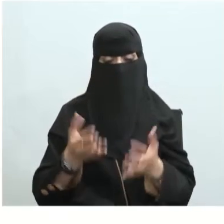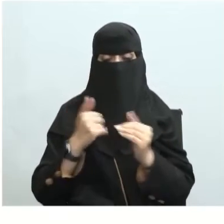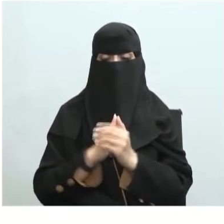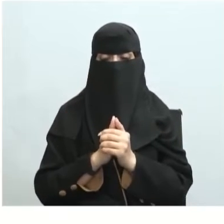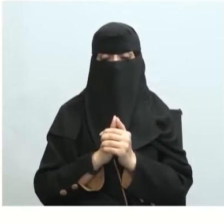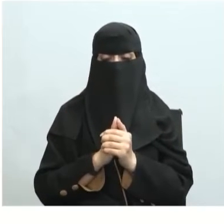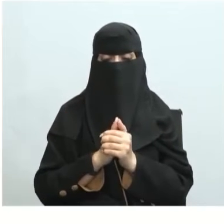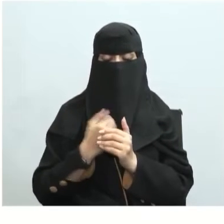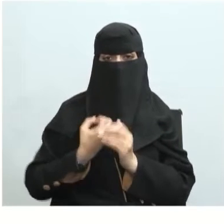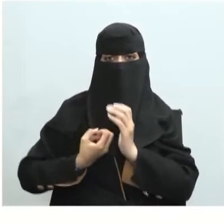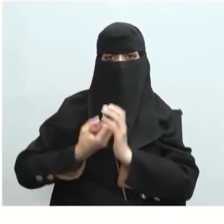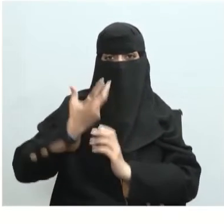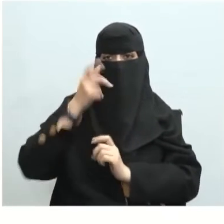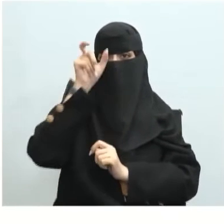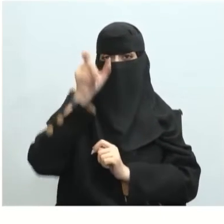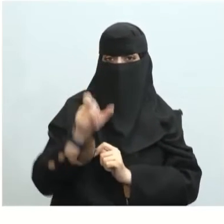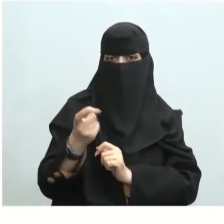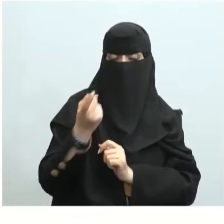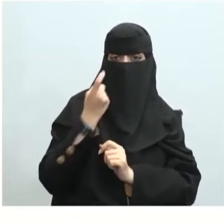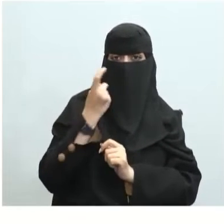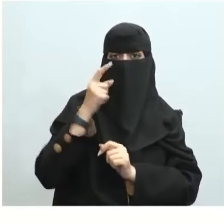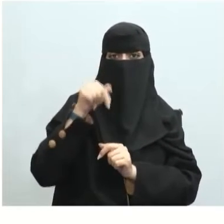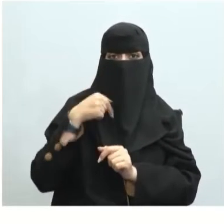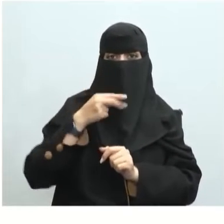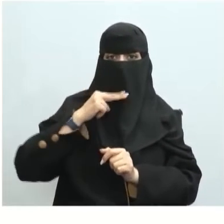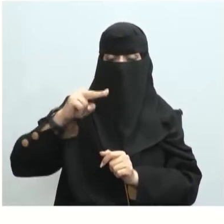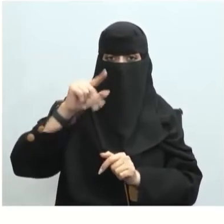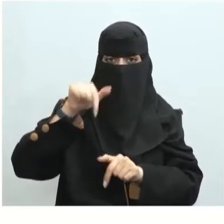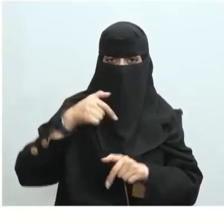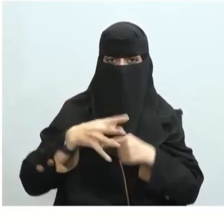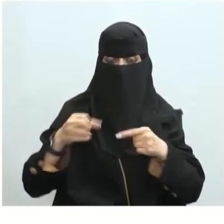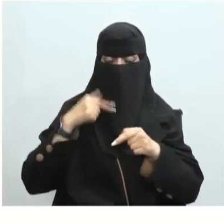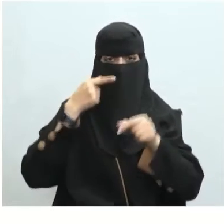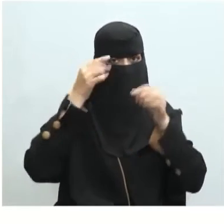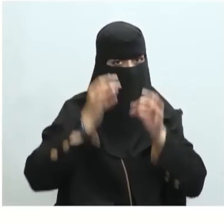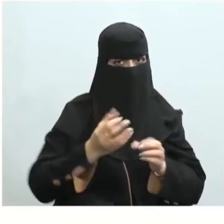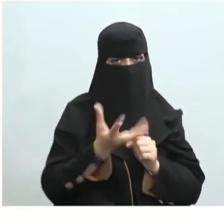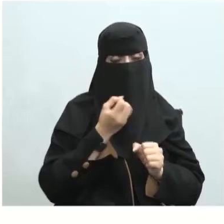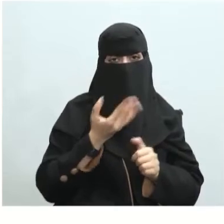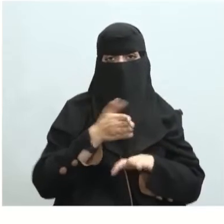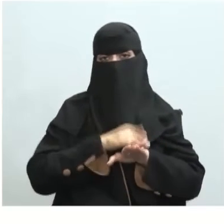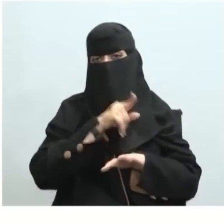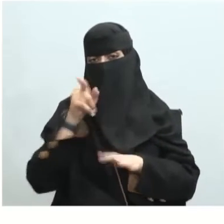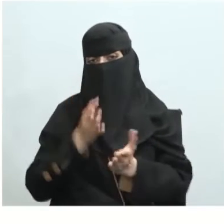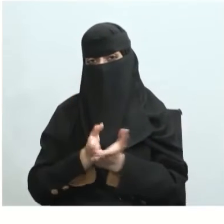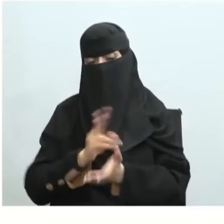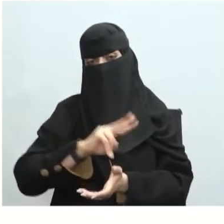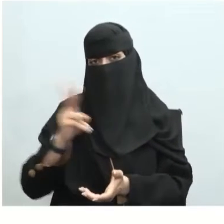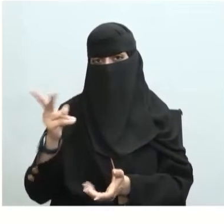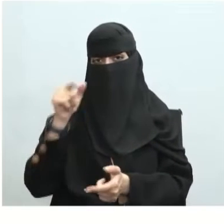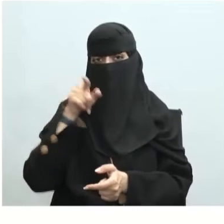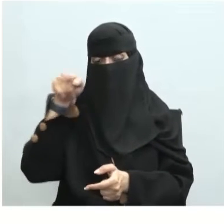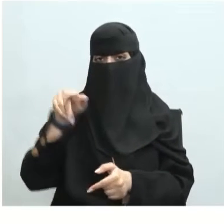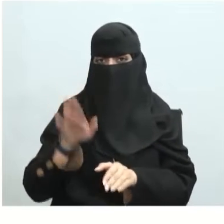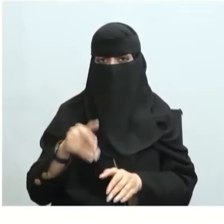وتعريف المناسبه هي كلمه افتتاح ارت متلقي ويشعره بانه يفتقد شيئا ويقنعه بالحصول عليه بطريقه او باخرى هنا